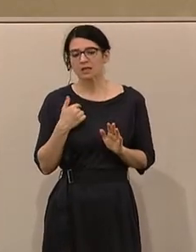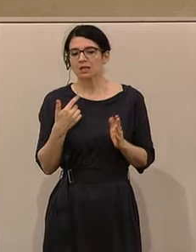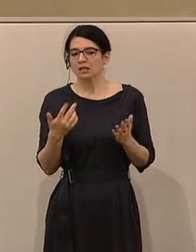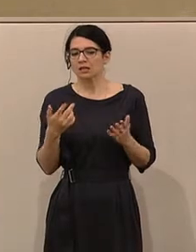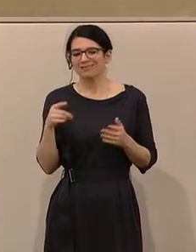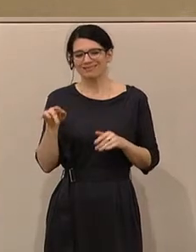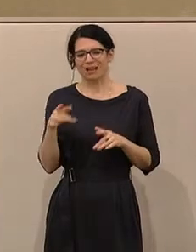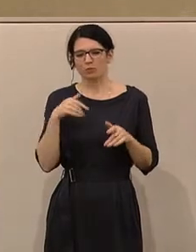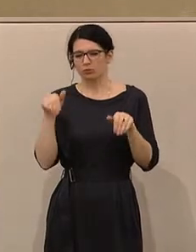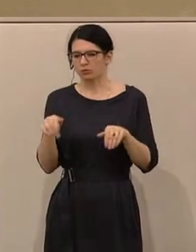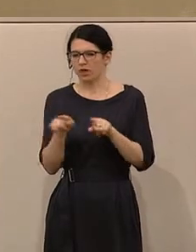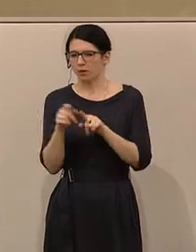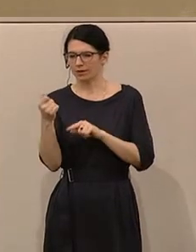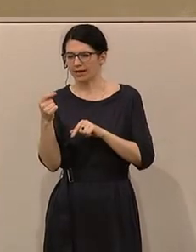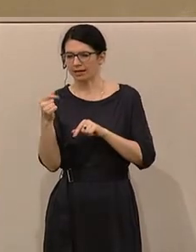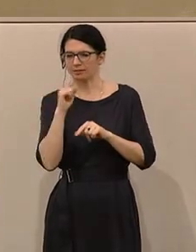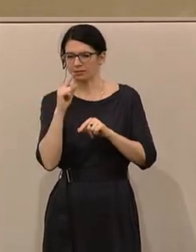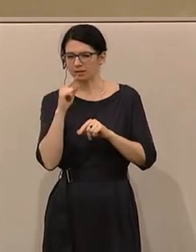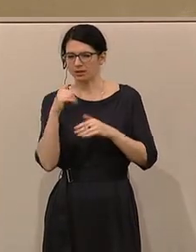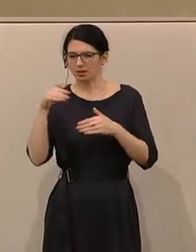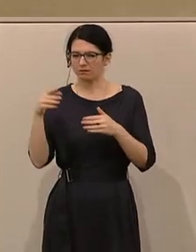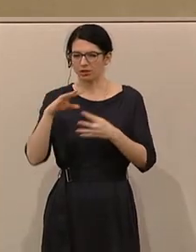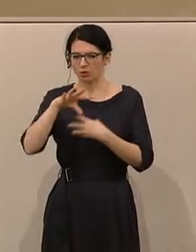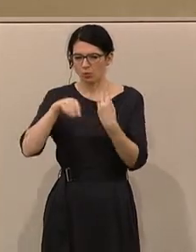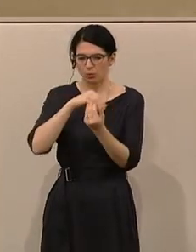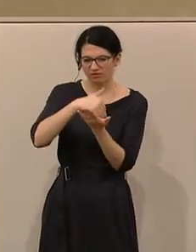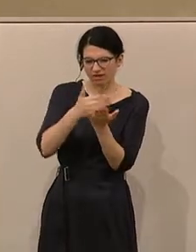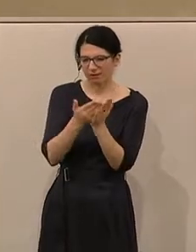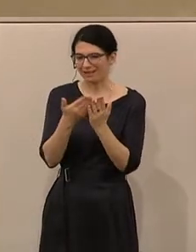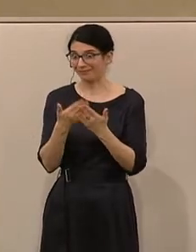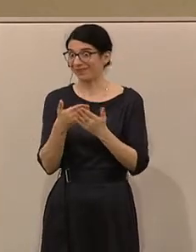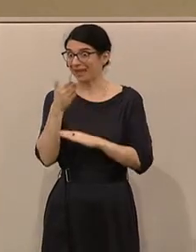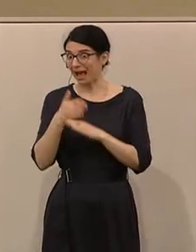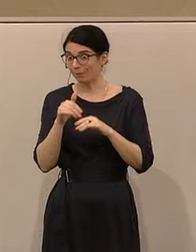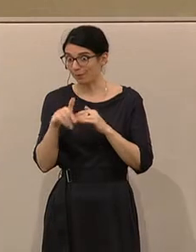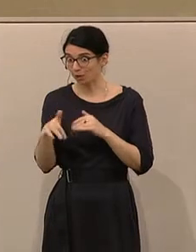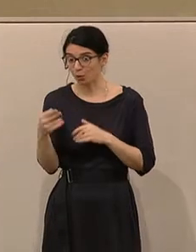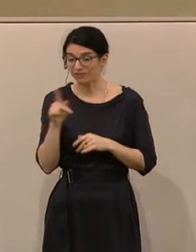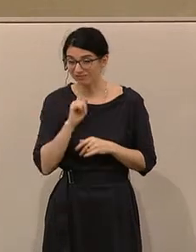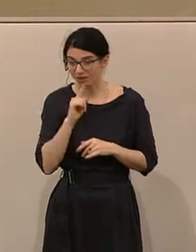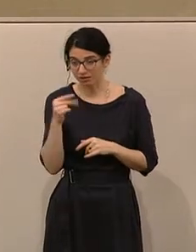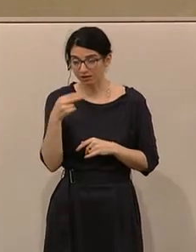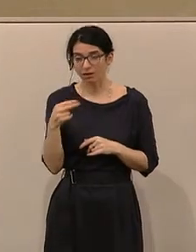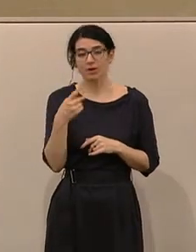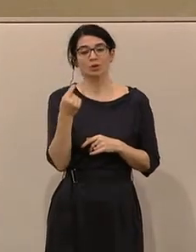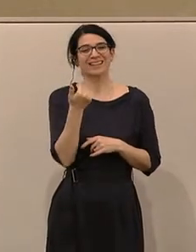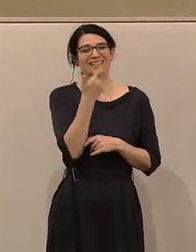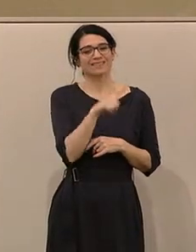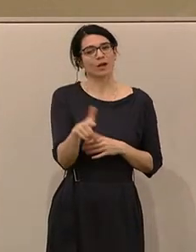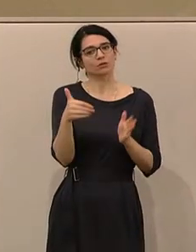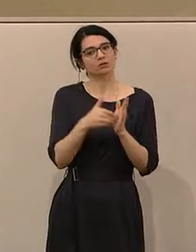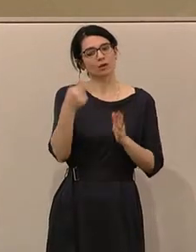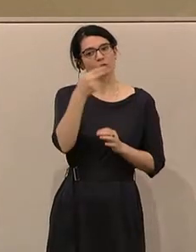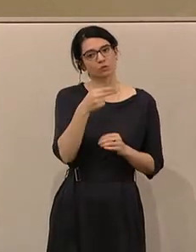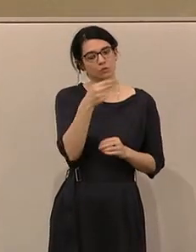dass Sie umschichten mussten, weil Sie ja die 500.000 weniger zur Verfügung haben, dass Sie 200.000